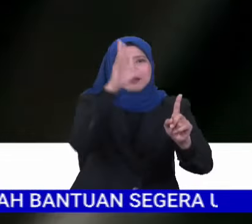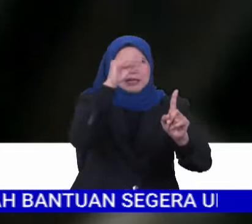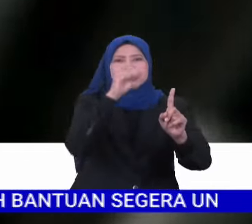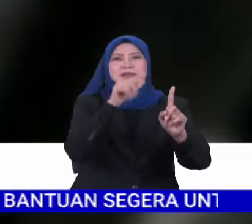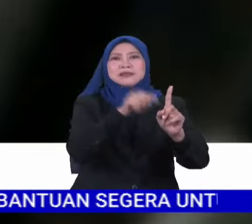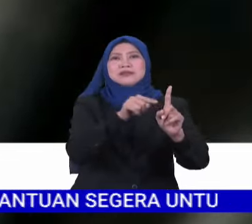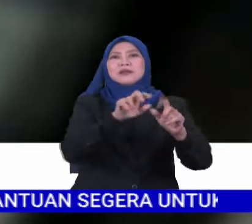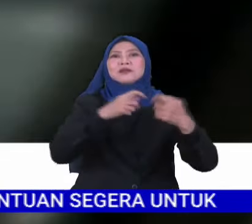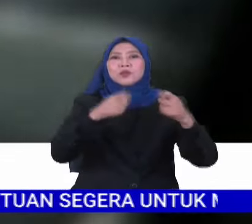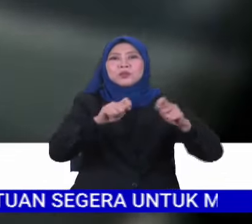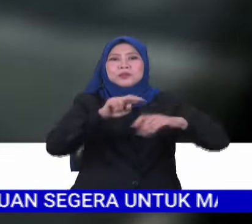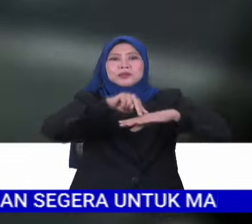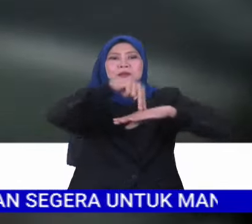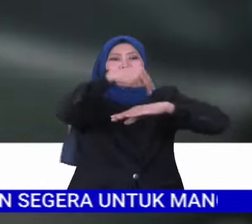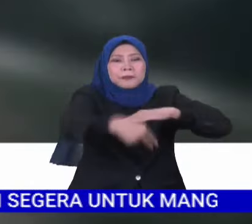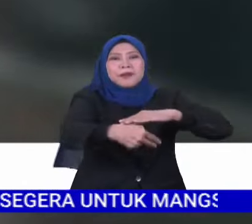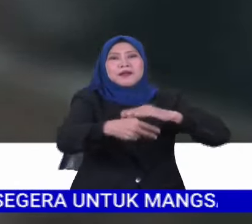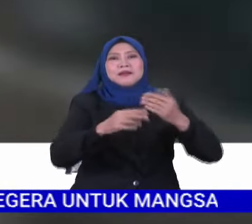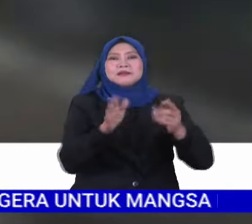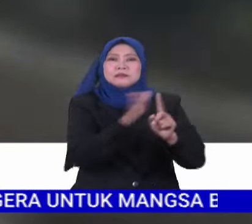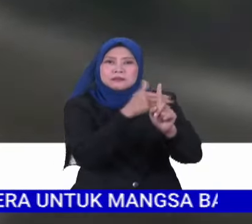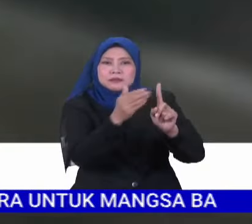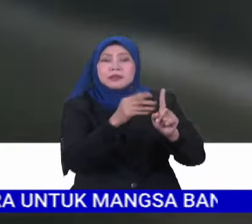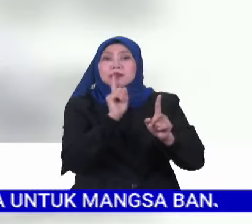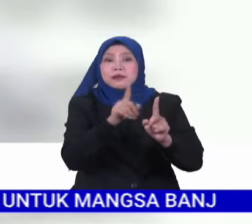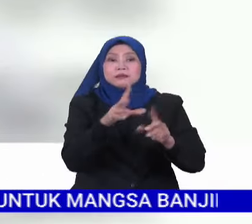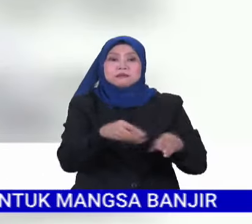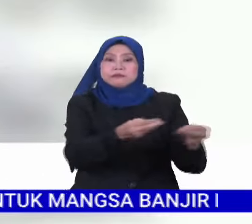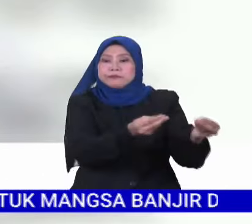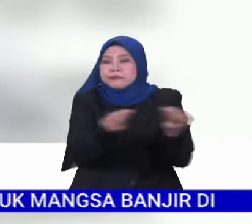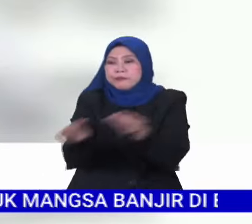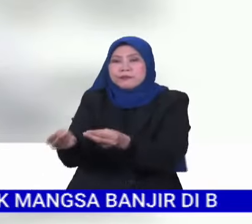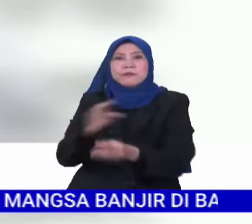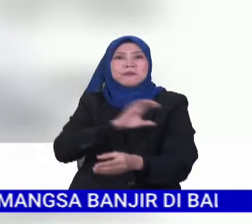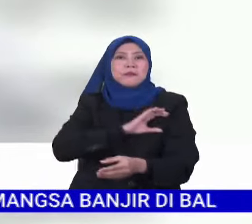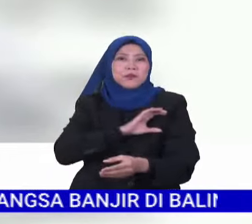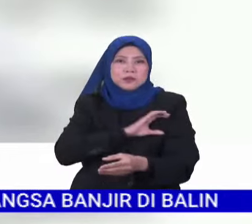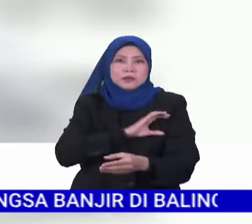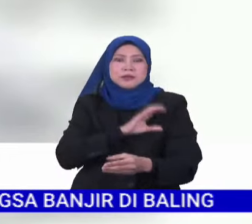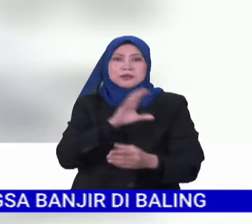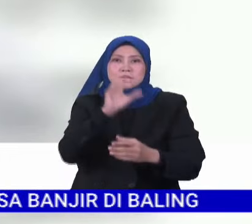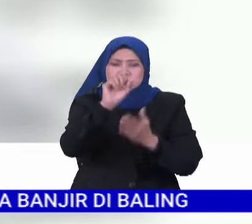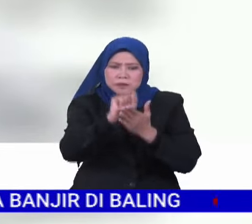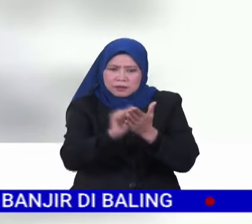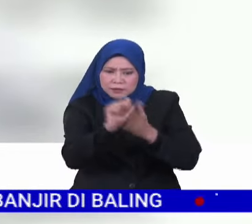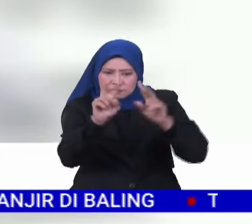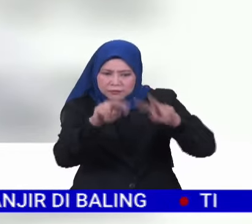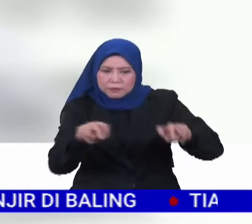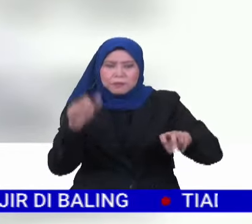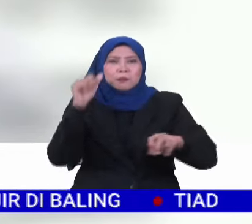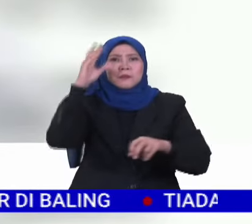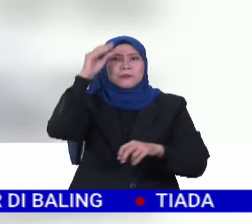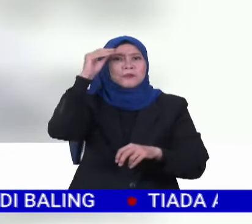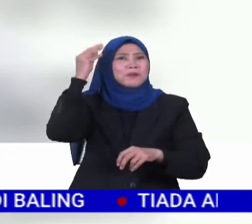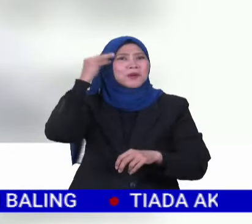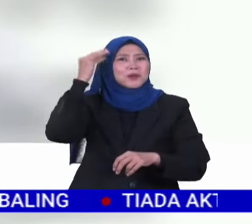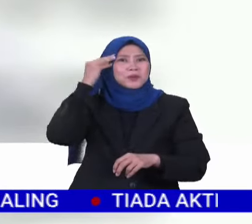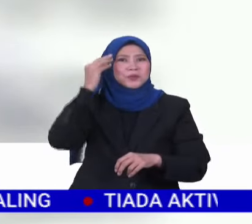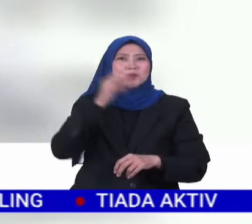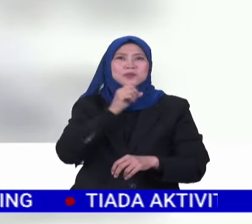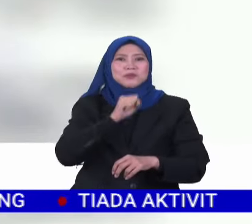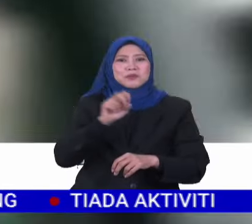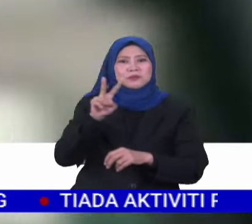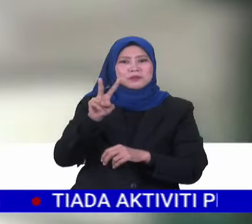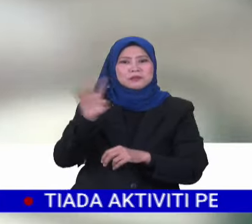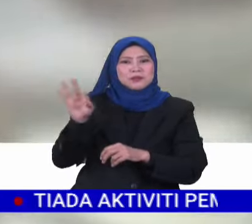lelaki terbabit daripada cobaan terjun Dia kemudian diserahkan kepada pihak polis saya saat mendapati Pemuda Melayu berusia 29 tahun